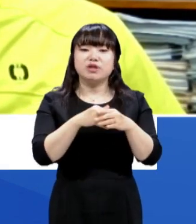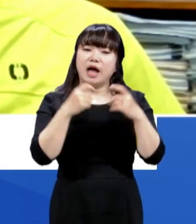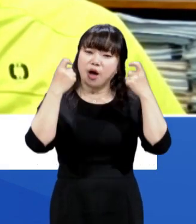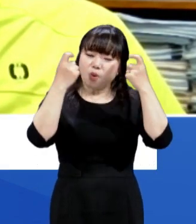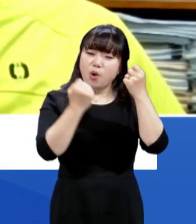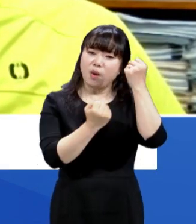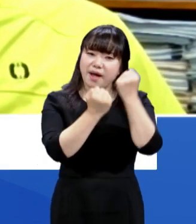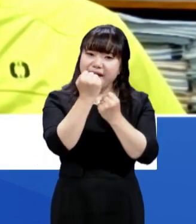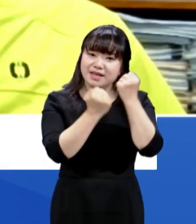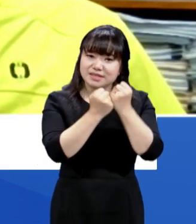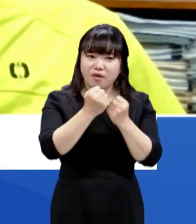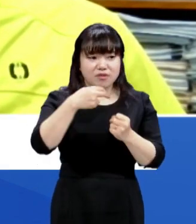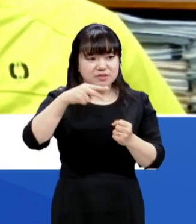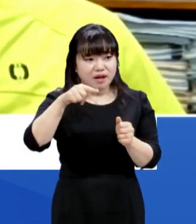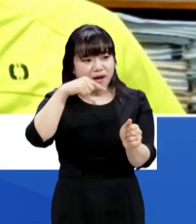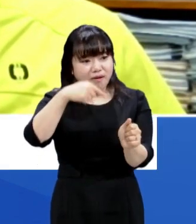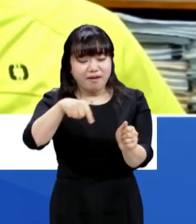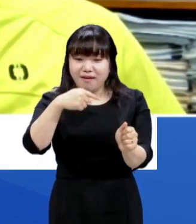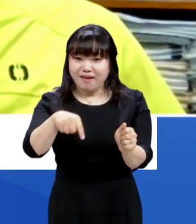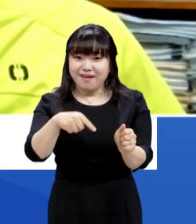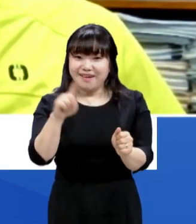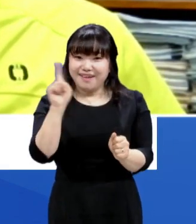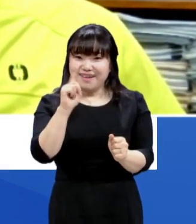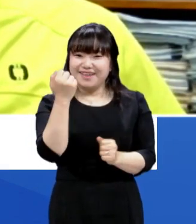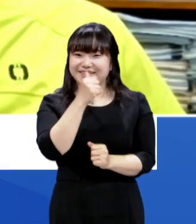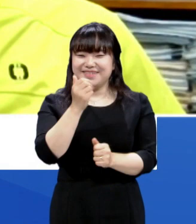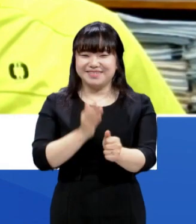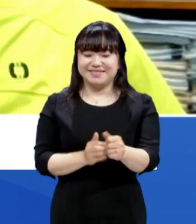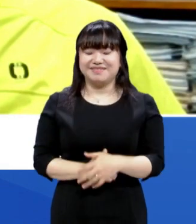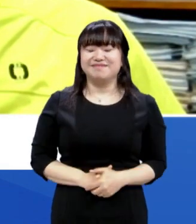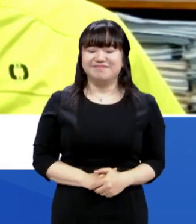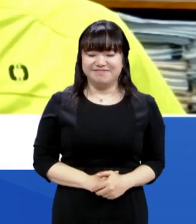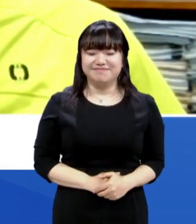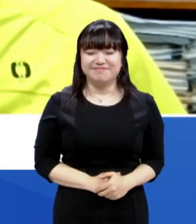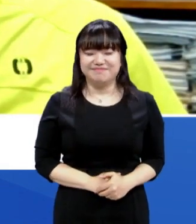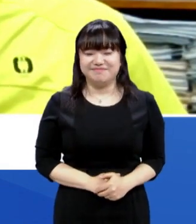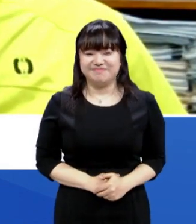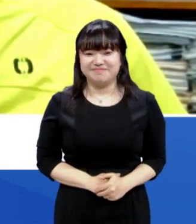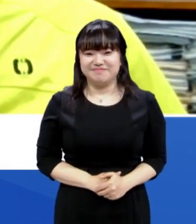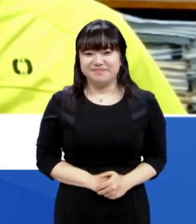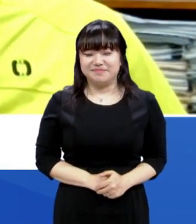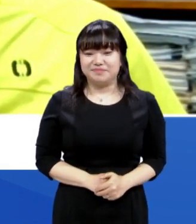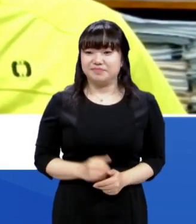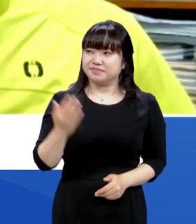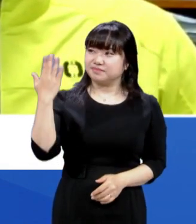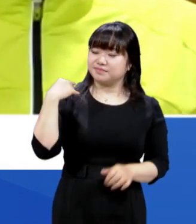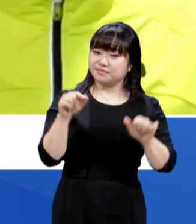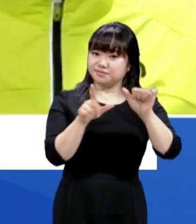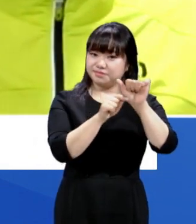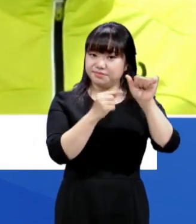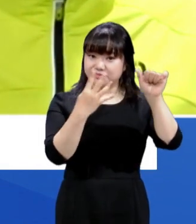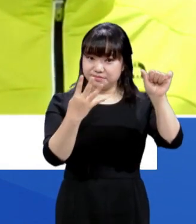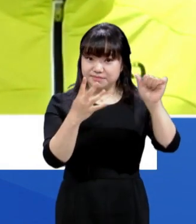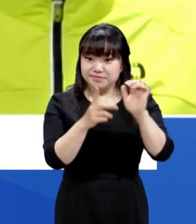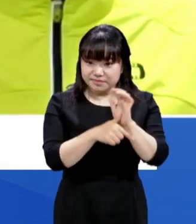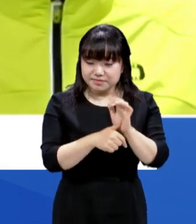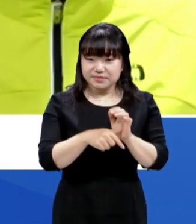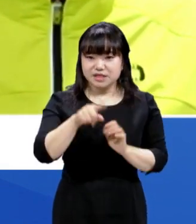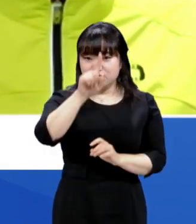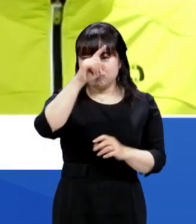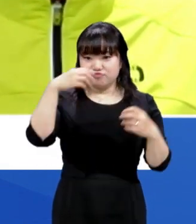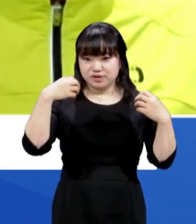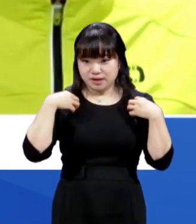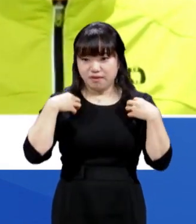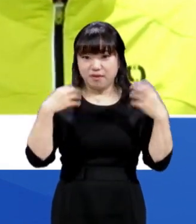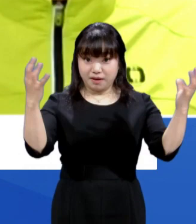양성 과정이 대강 소식도 함께 천 해 주시죠 4 지난 5월 4일에 성동구 층에서